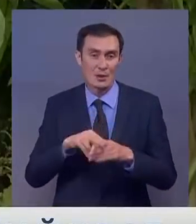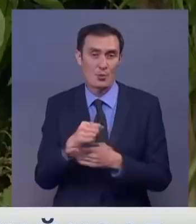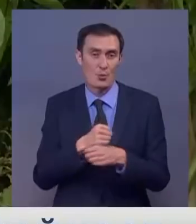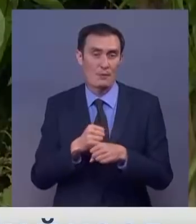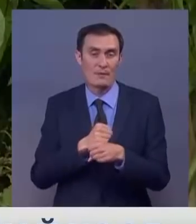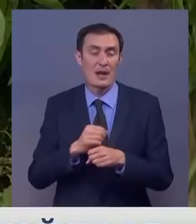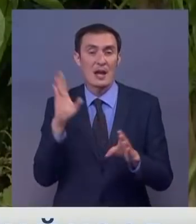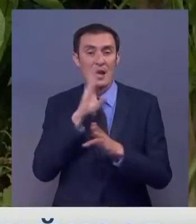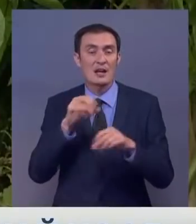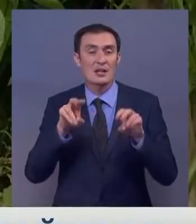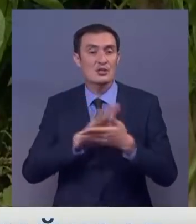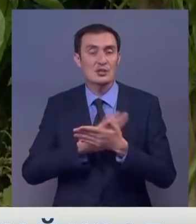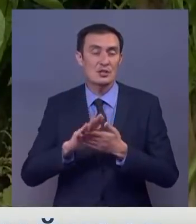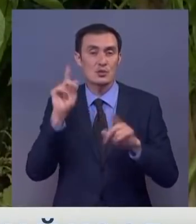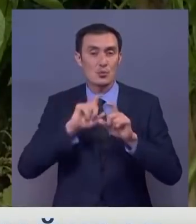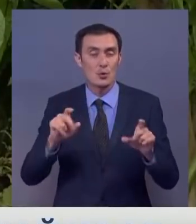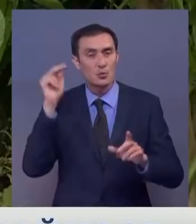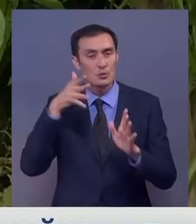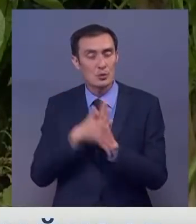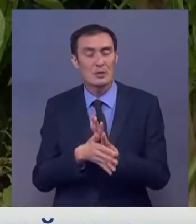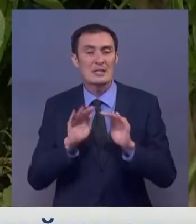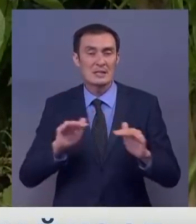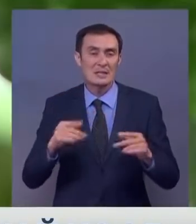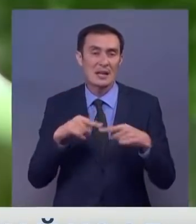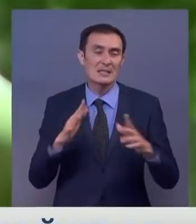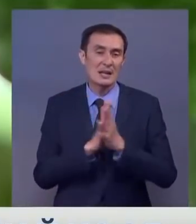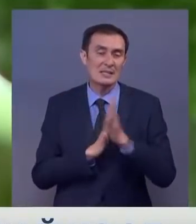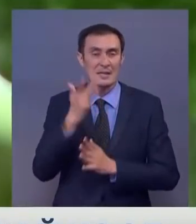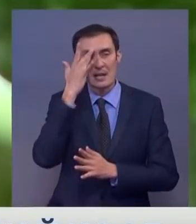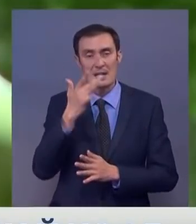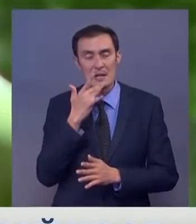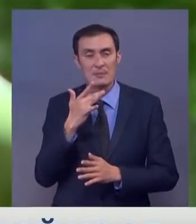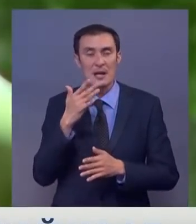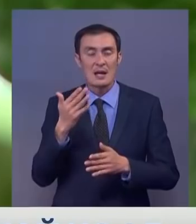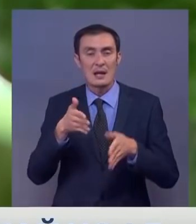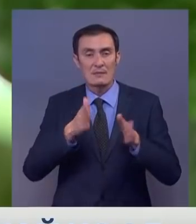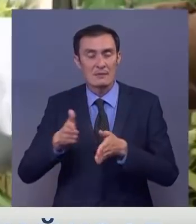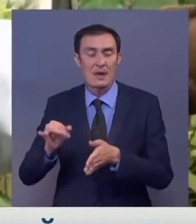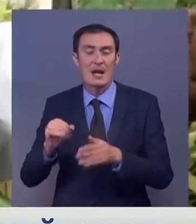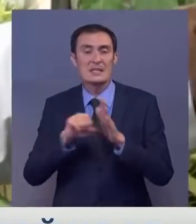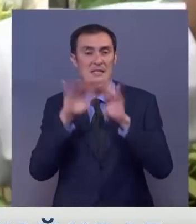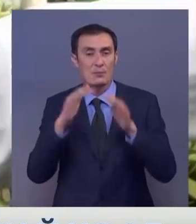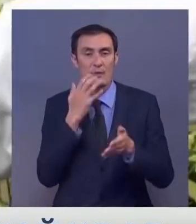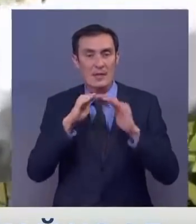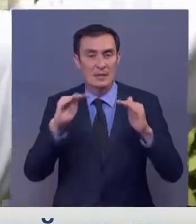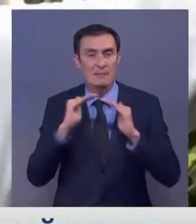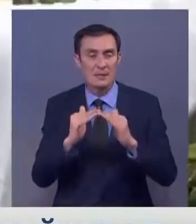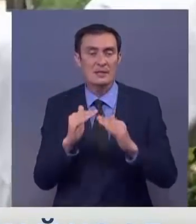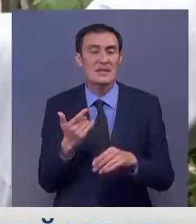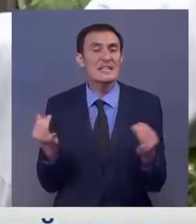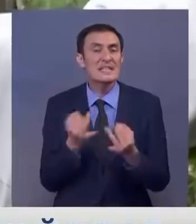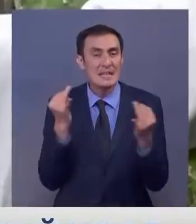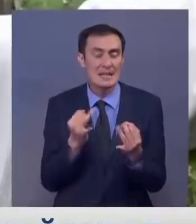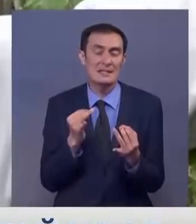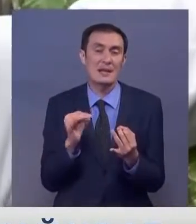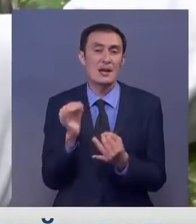В экологической школе дети познают самые разные растения. Летом занимаются на приусадебном участке, а зимой в теплице, где им намного интереснее, потому